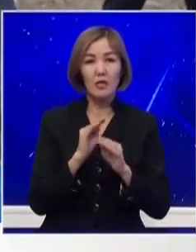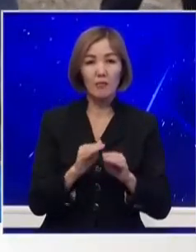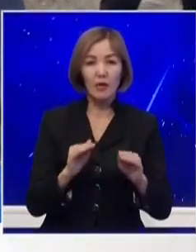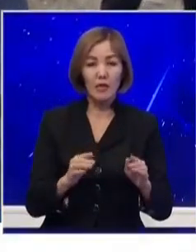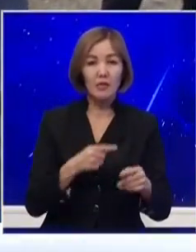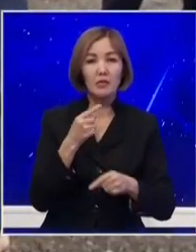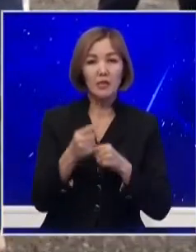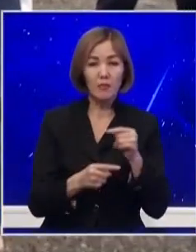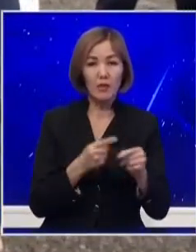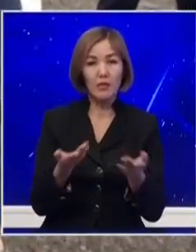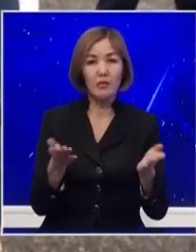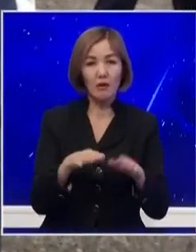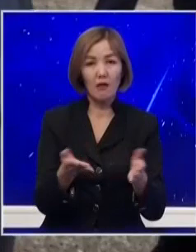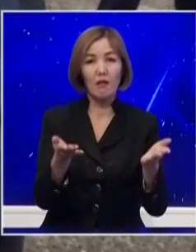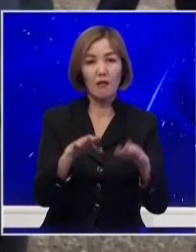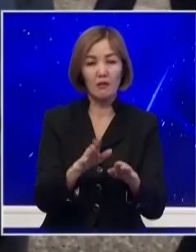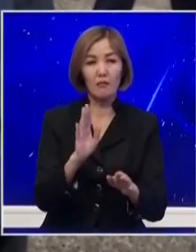немерелеріңізге қалады ғой кейін.